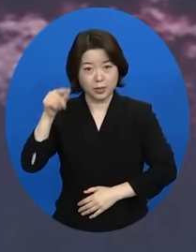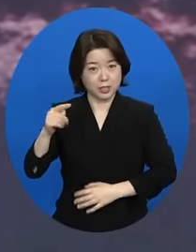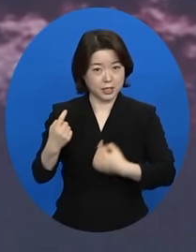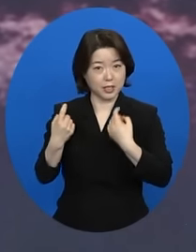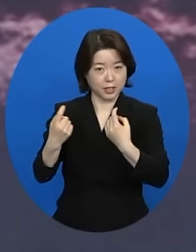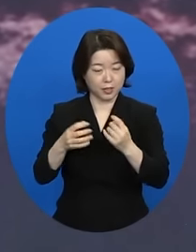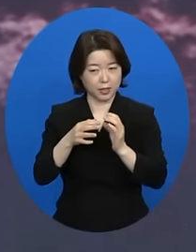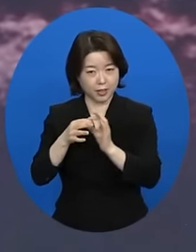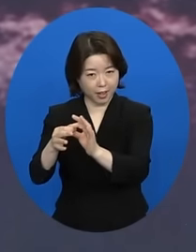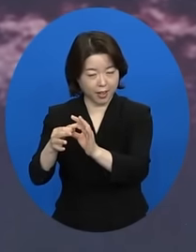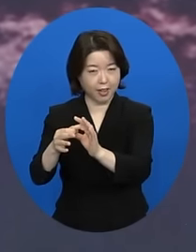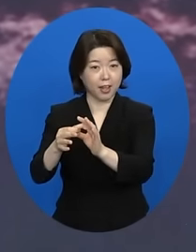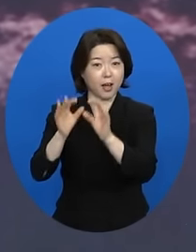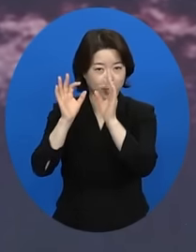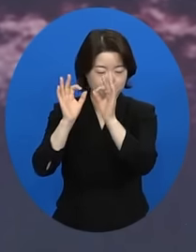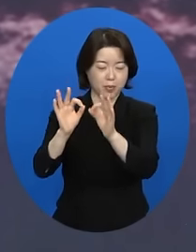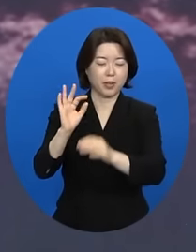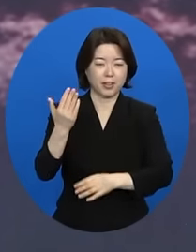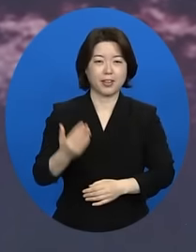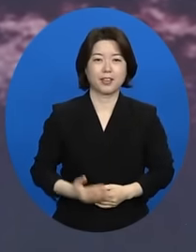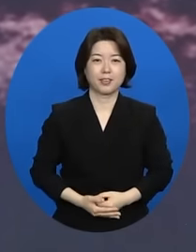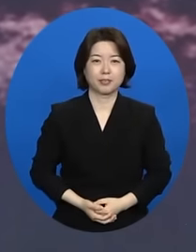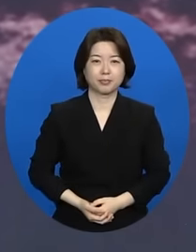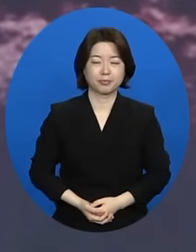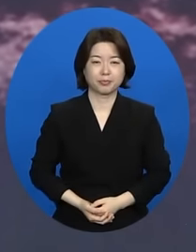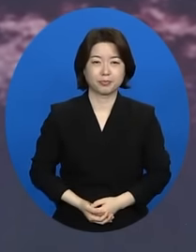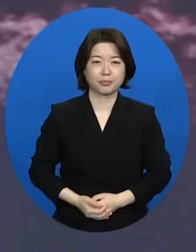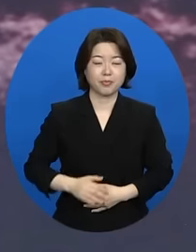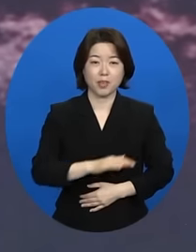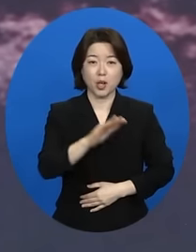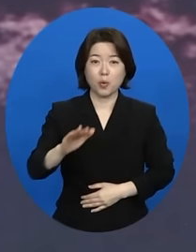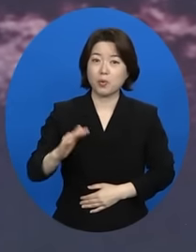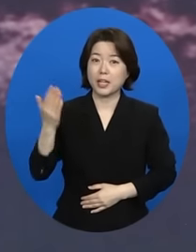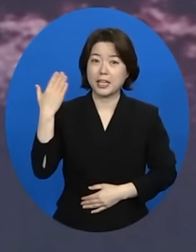계속해서 살펴보도록 하겠습니다. 우리는